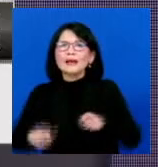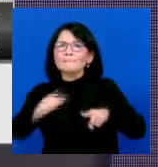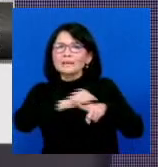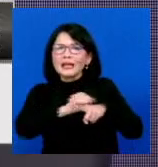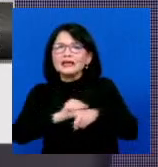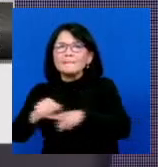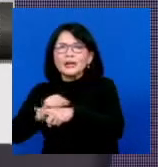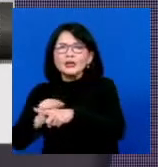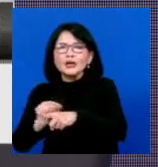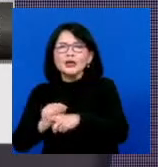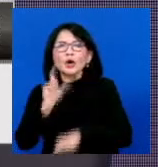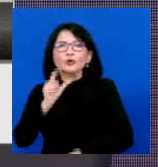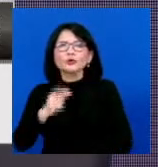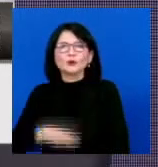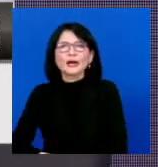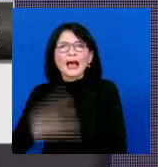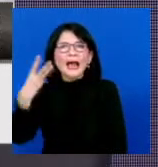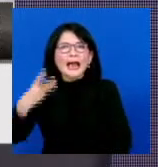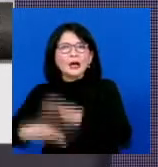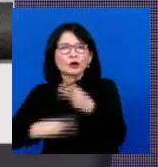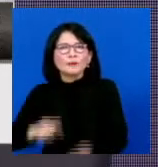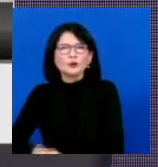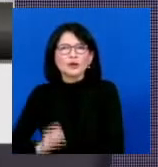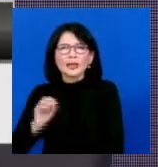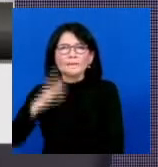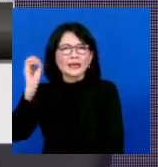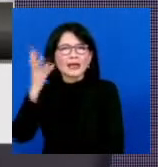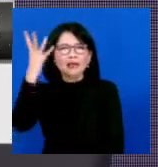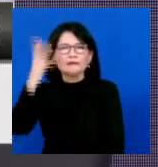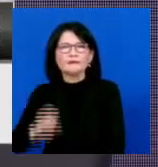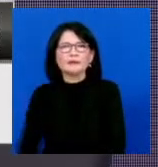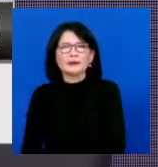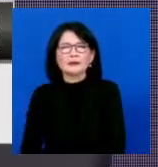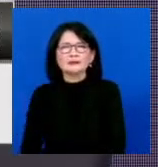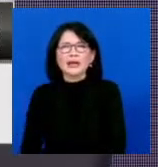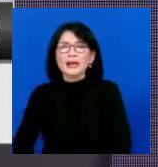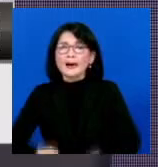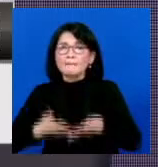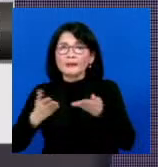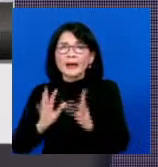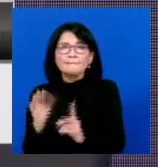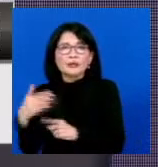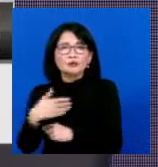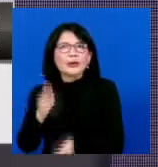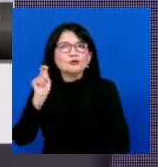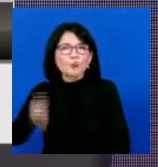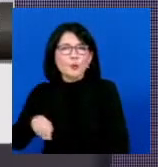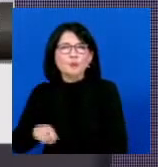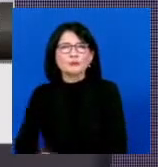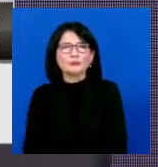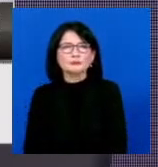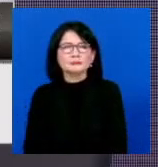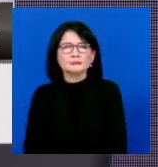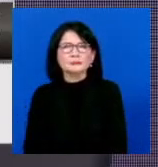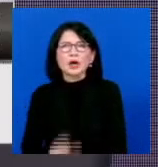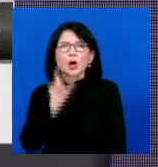kepada pelaku-pelaku ekonomi untuk lebih kreatif dan memberikan perlindungan hukum